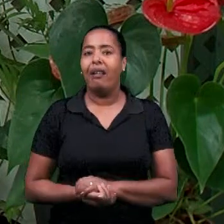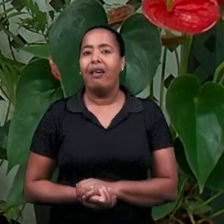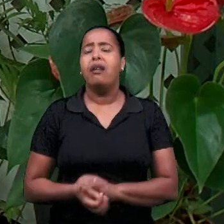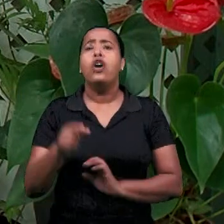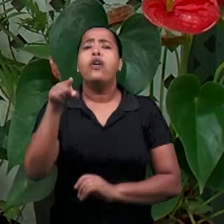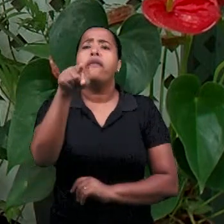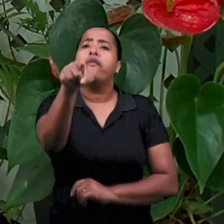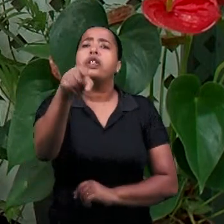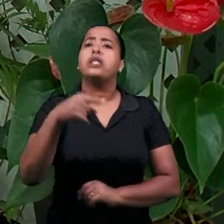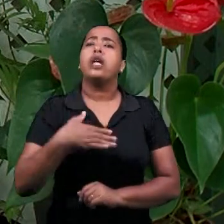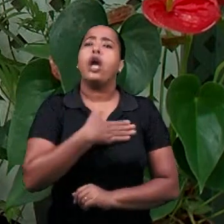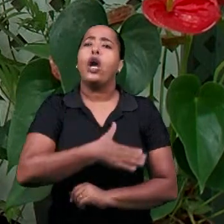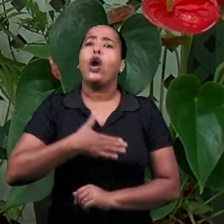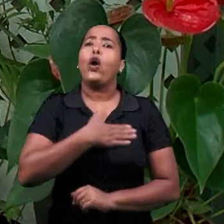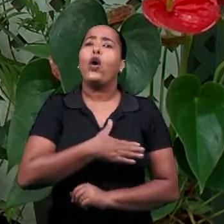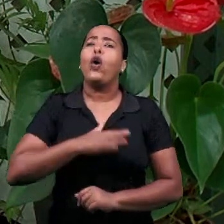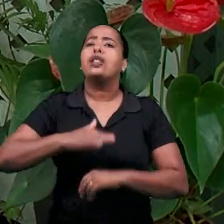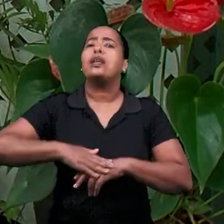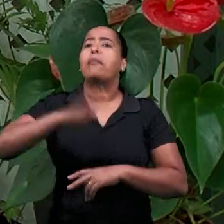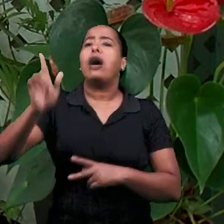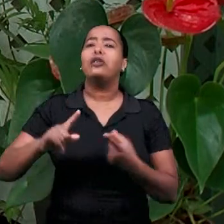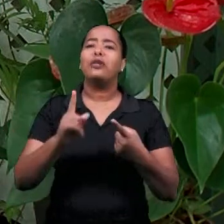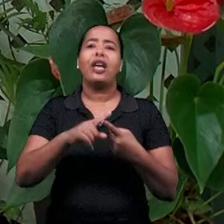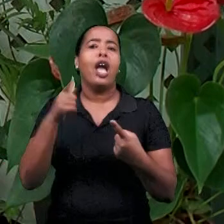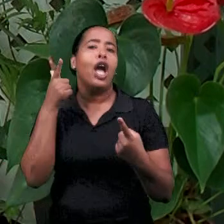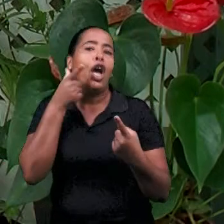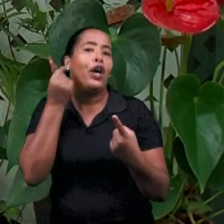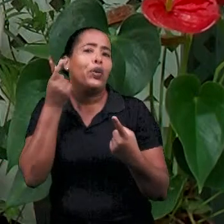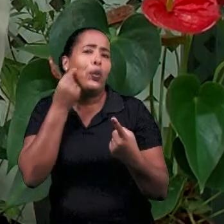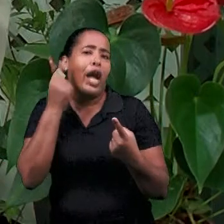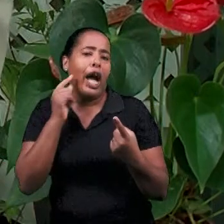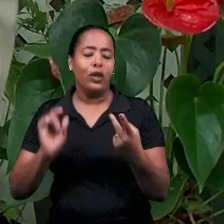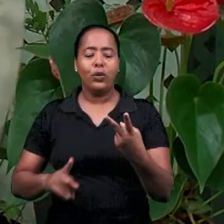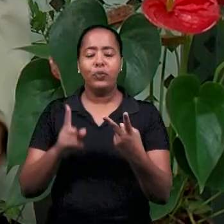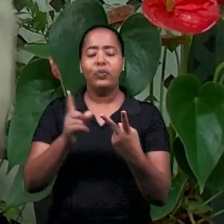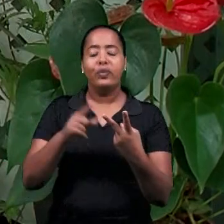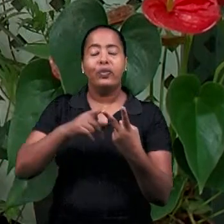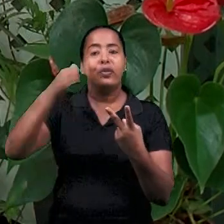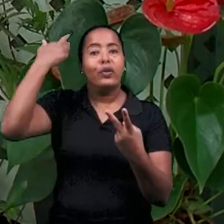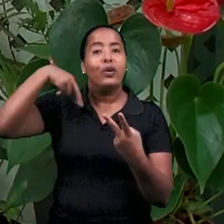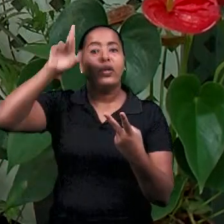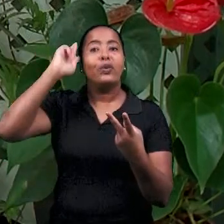prochain, je veux la réponse. Lequel vous aimez plus, le chat ou l'agneau?